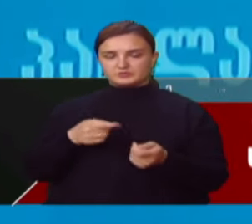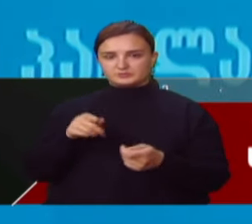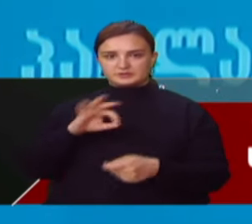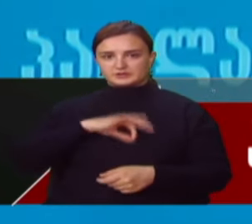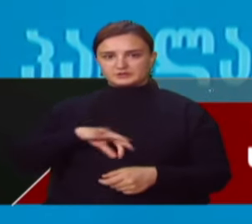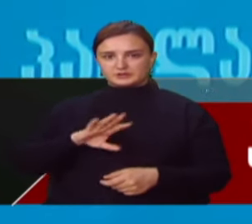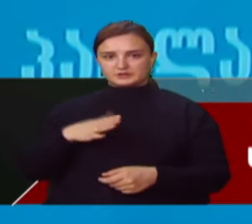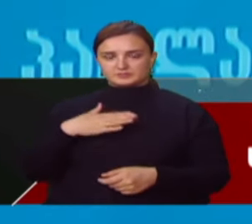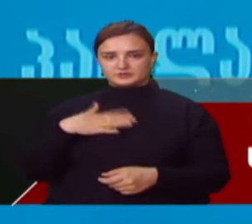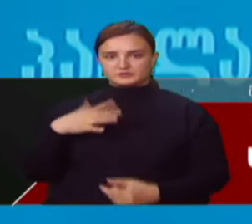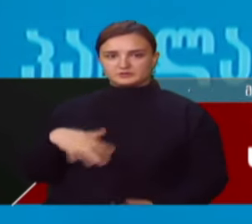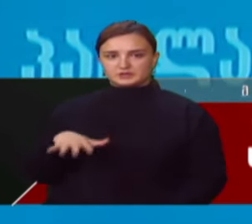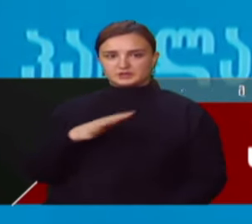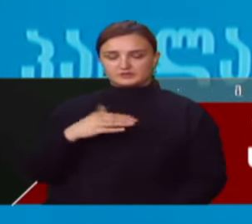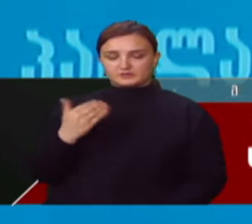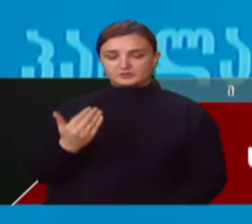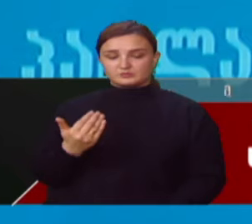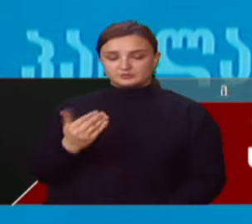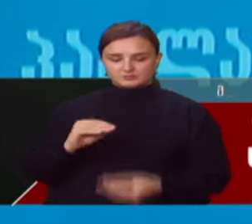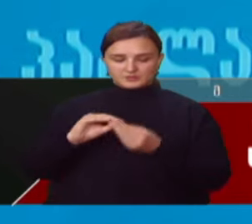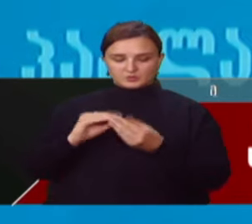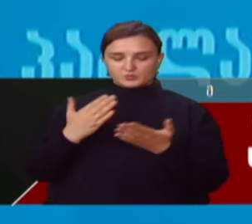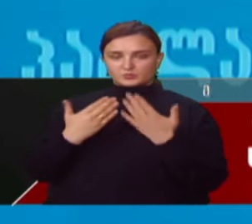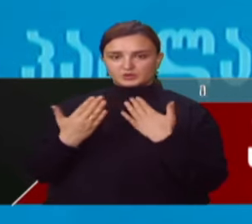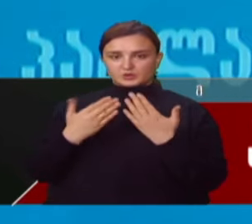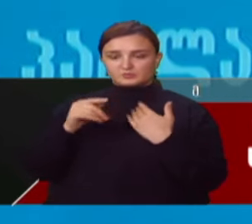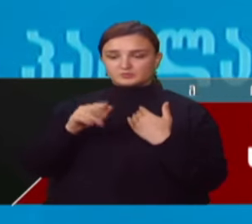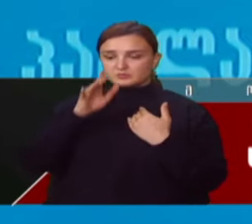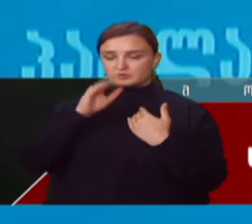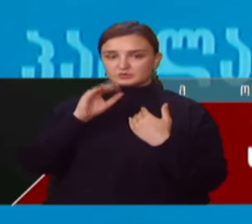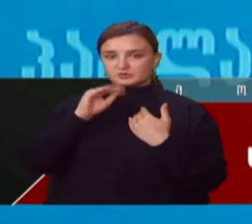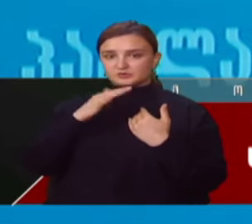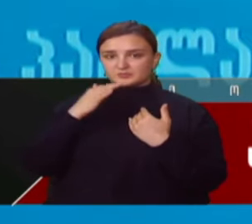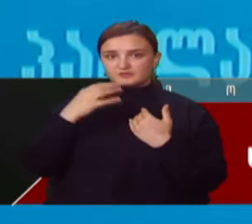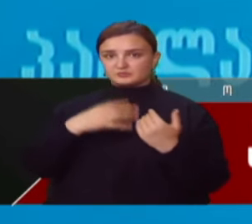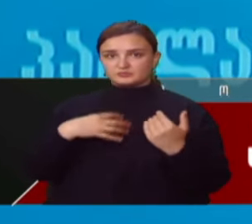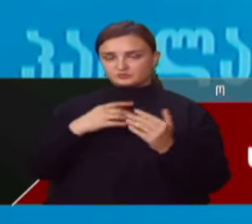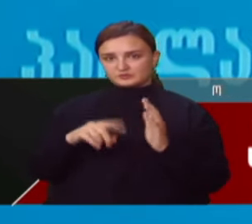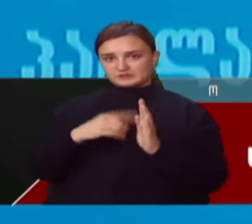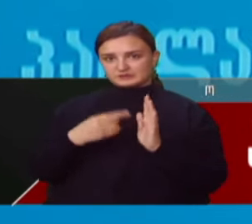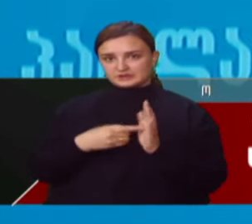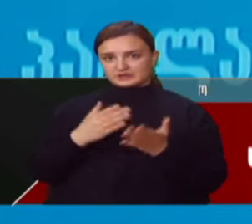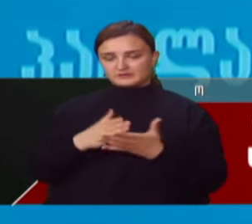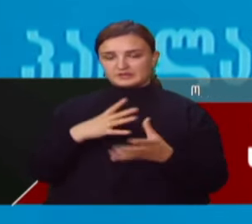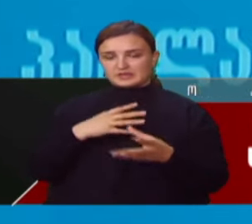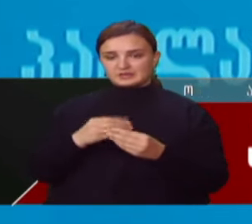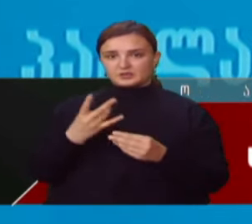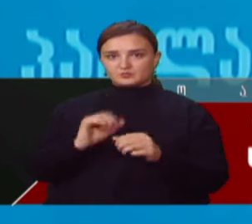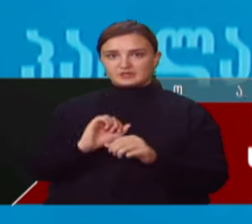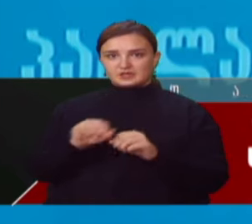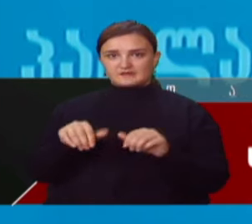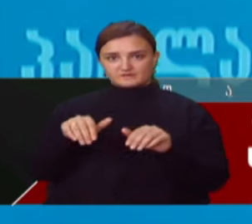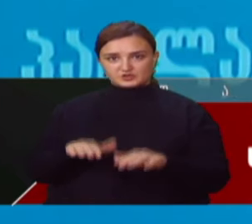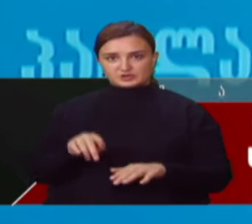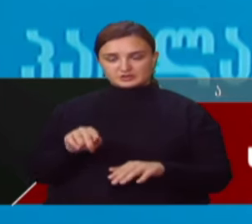ადგება ჩვენი ქვეყნების მეგობრულ ურთიერთობებს, მაშინ როდესაც არაერთი მნიშვნელოვანი საკითხი გვაქვს ერთად გადასაჭრელი, მათ